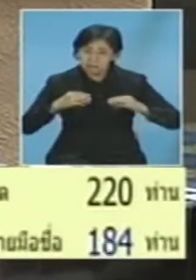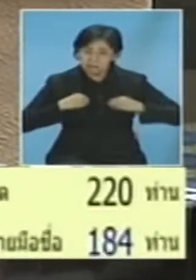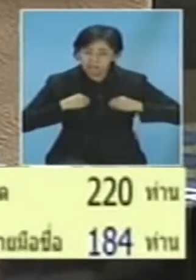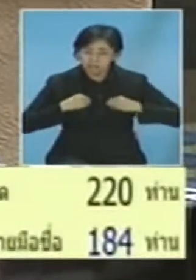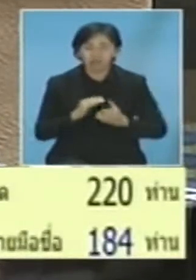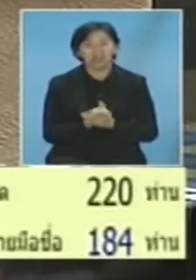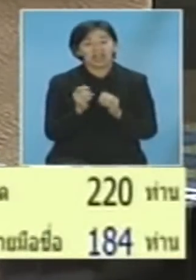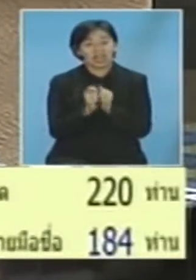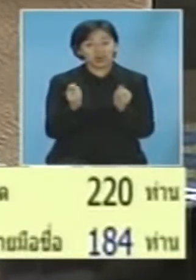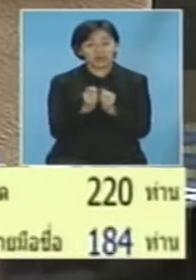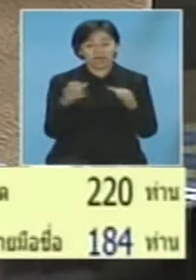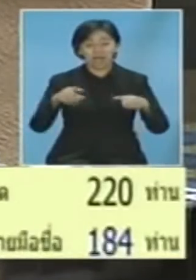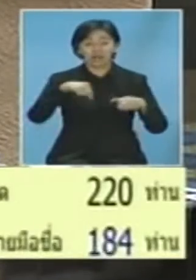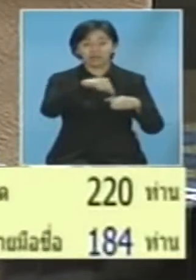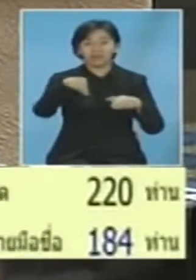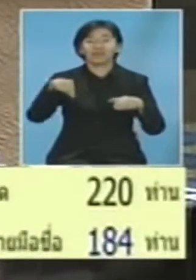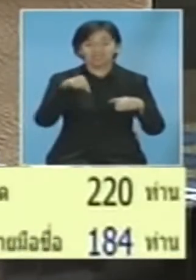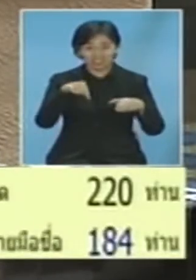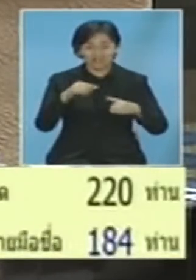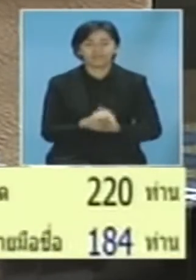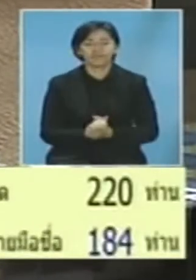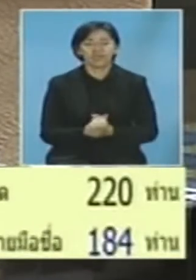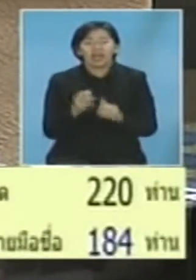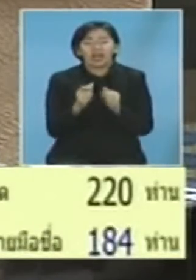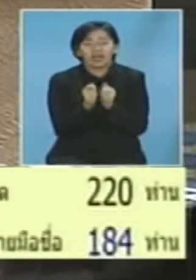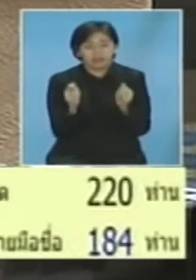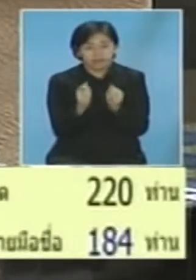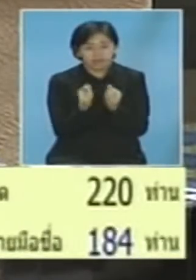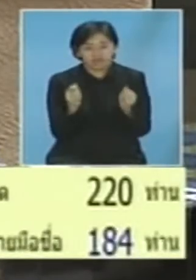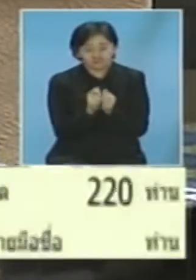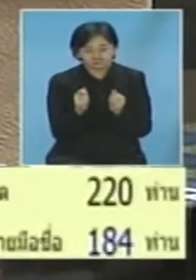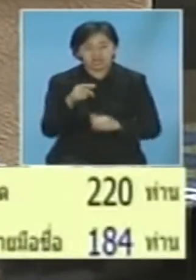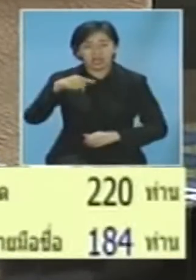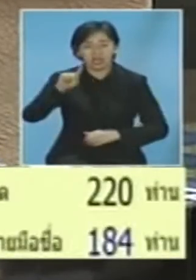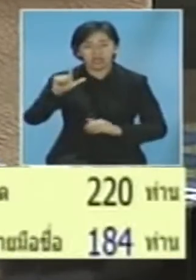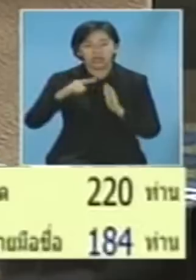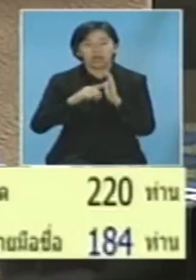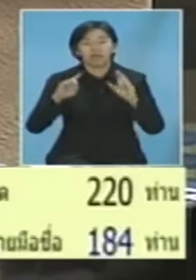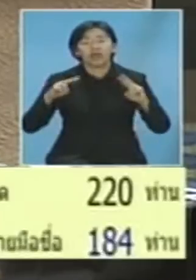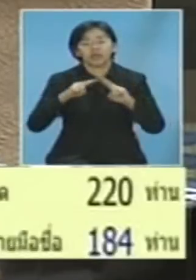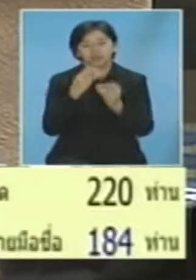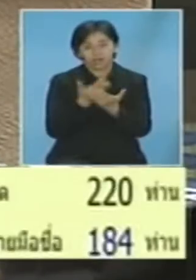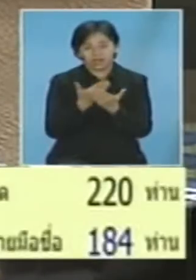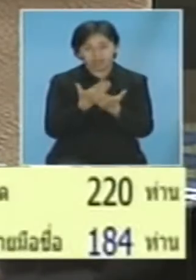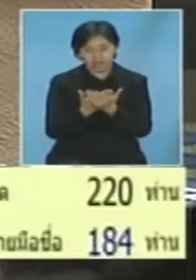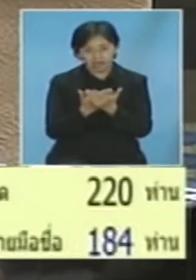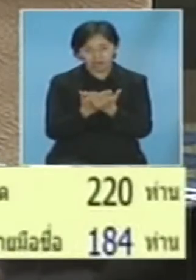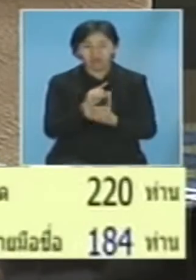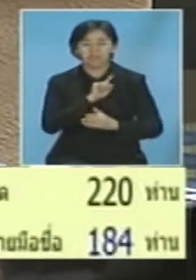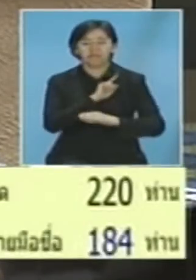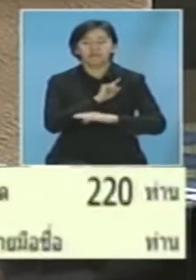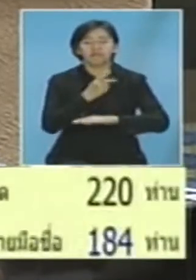ดนี้เนี่ยประกอบไปด้วยท่านปลัดกระทรวงการคลังซึ่งเป็นประธ